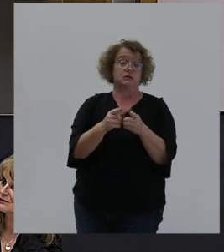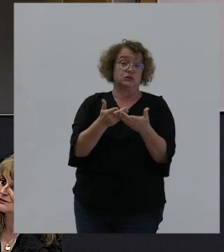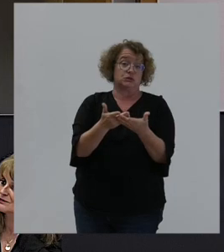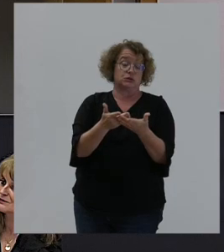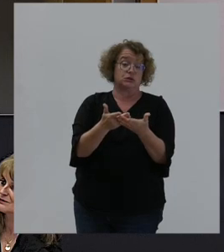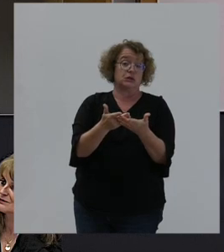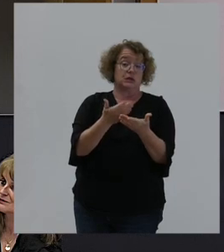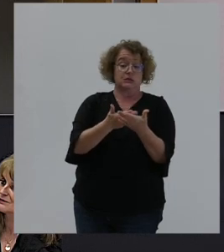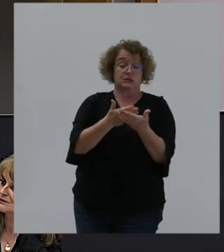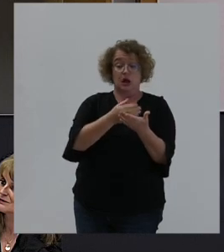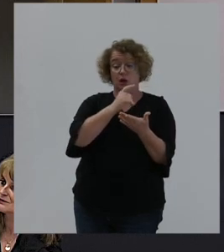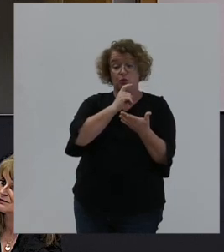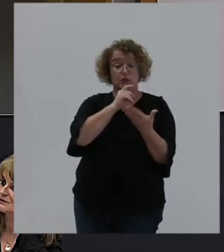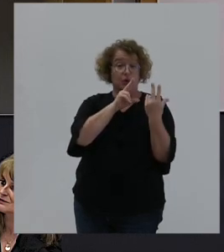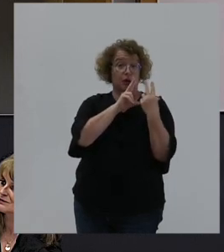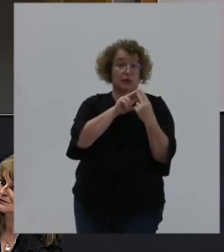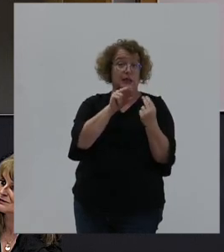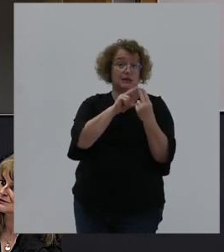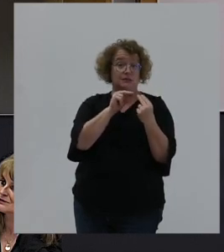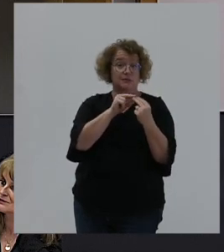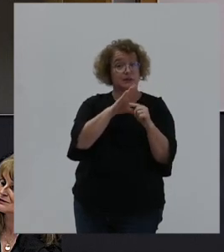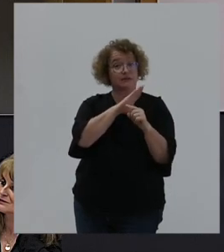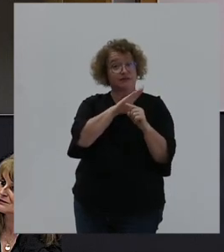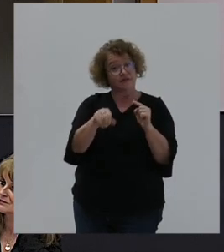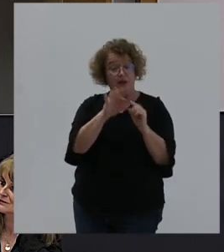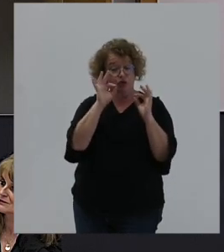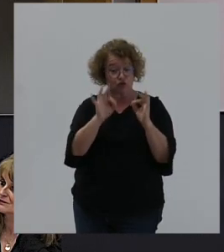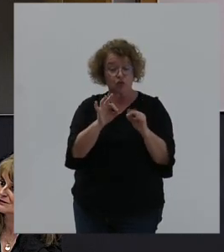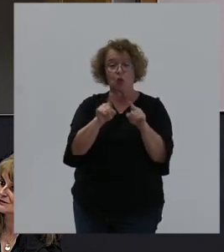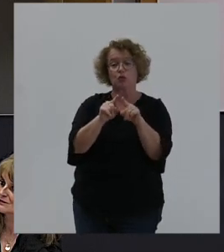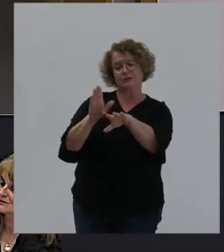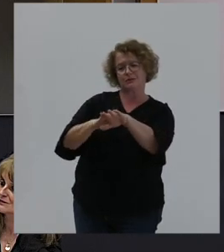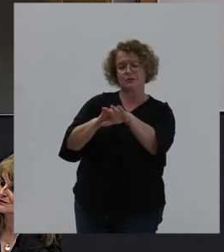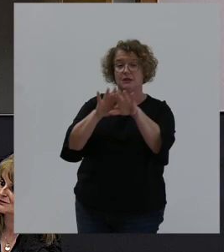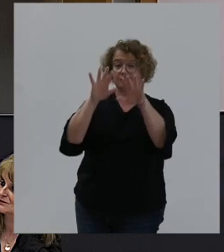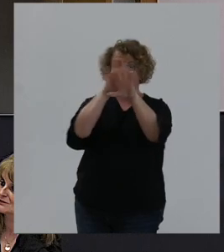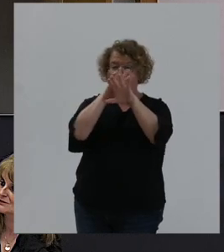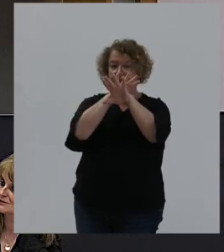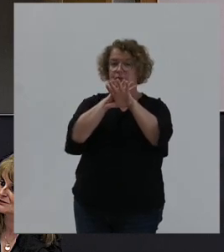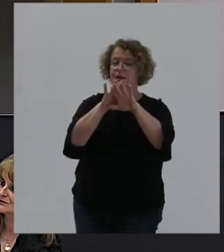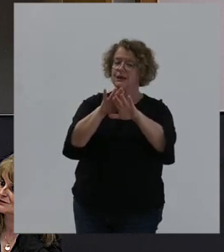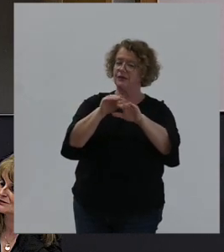pense qu'il faut maintenir autre chose, il ne faut pas confondre